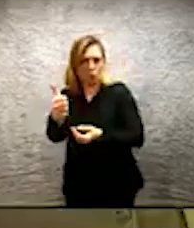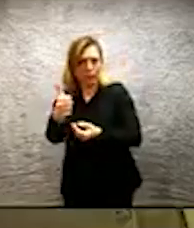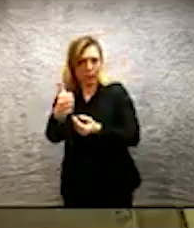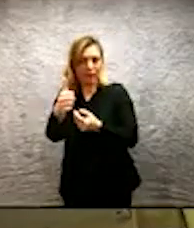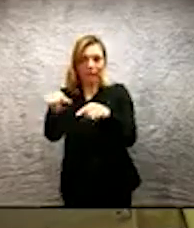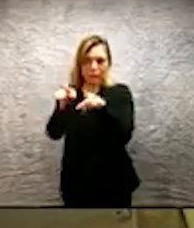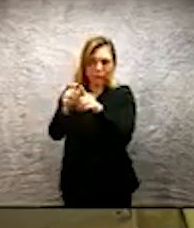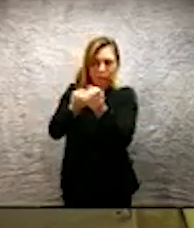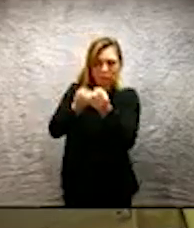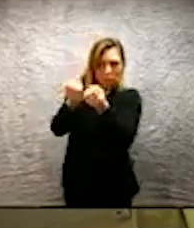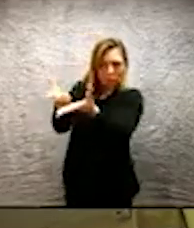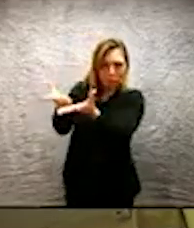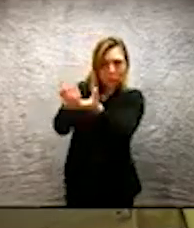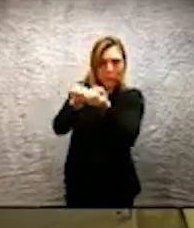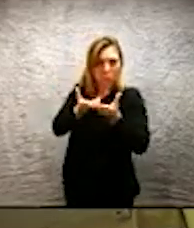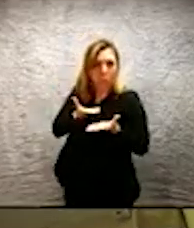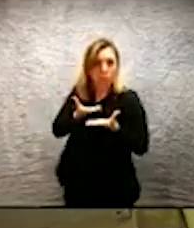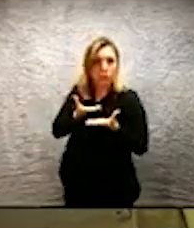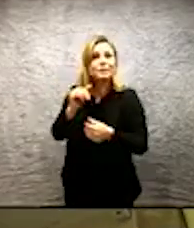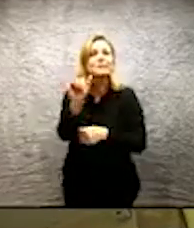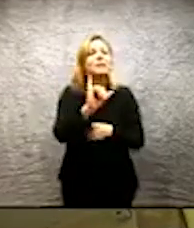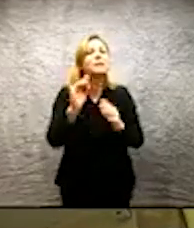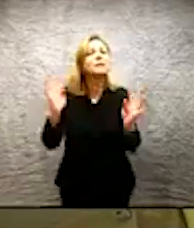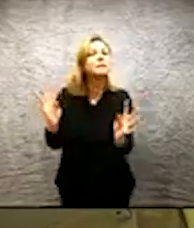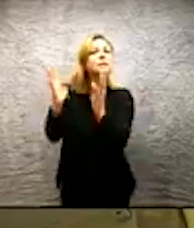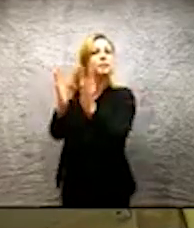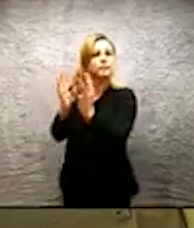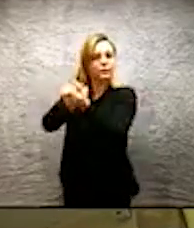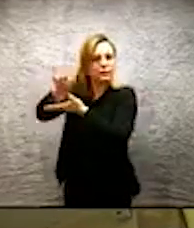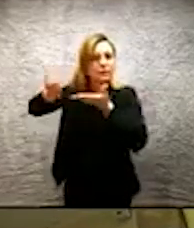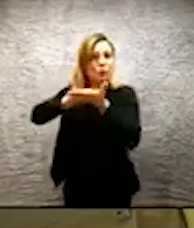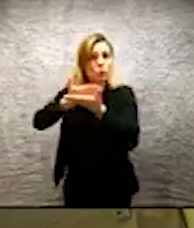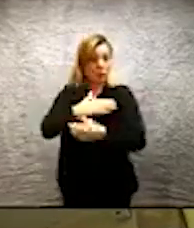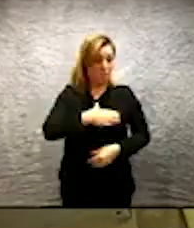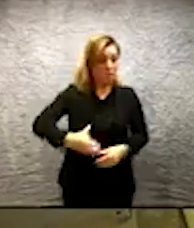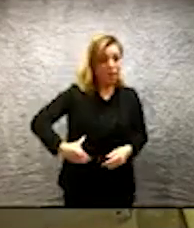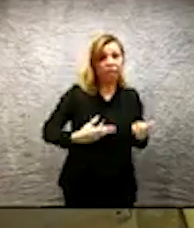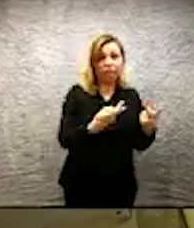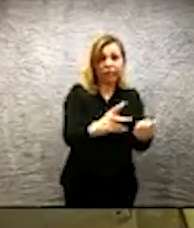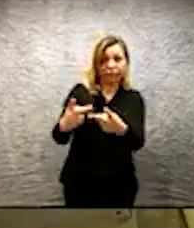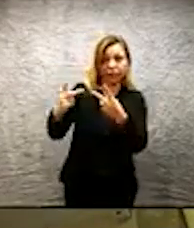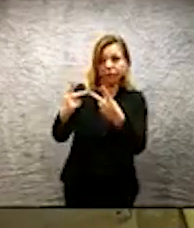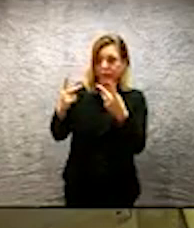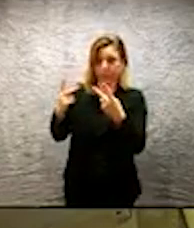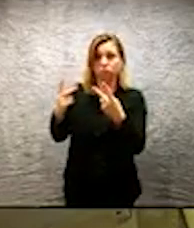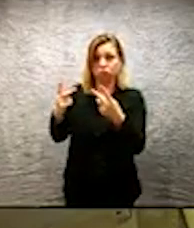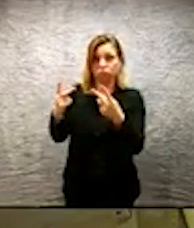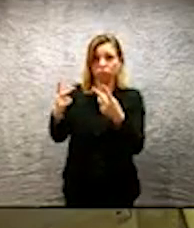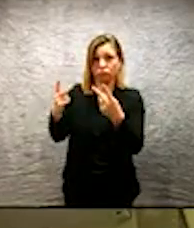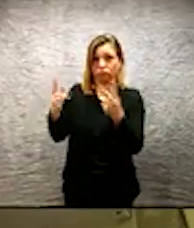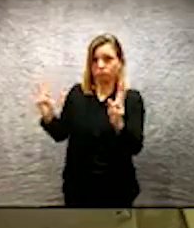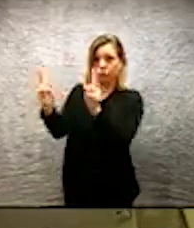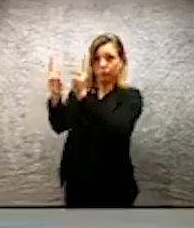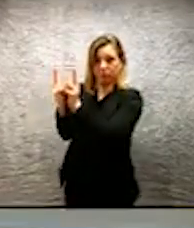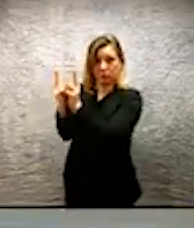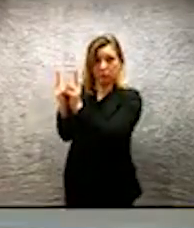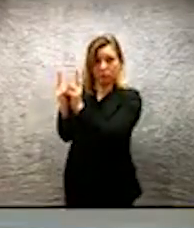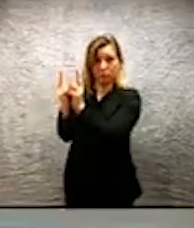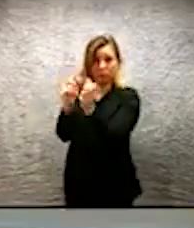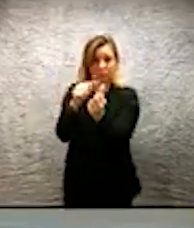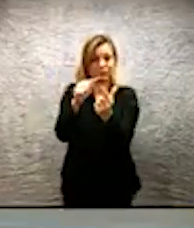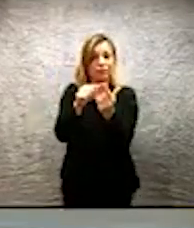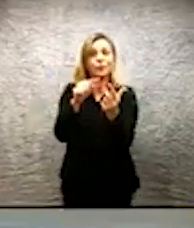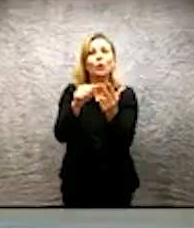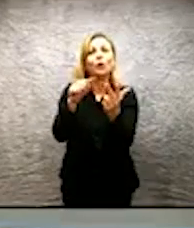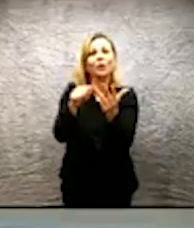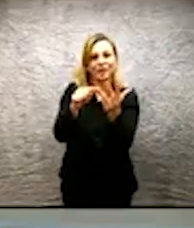propositions. Discussion entre qui ? Entre les maires des communes, de Marquette, Saint-André, La Madeleine et